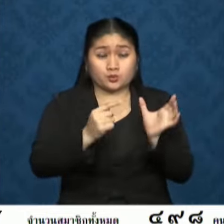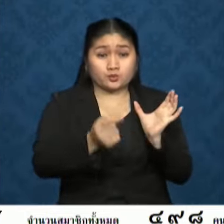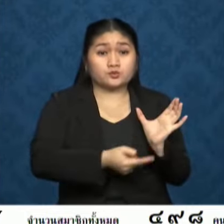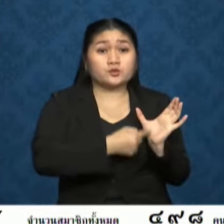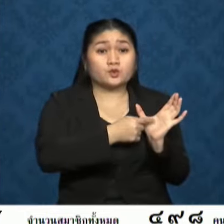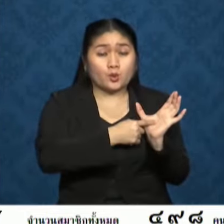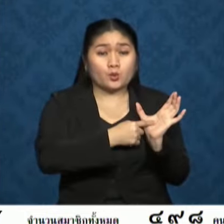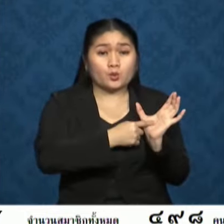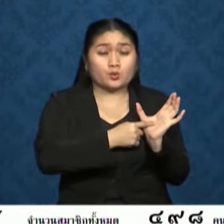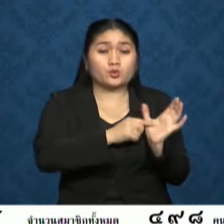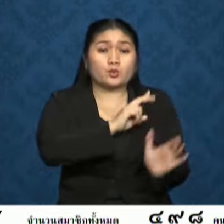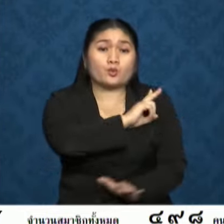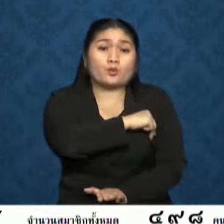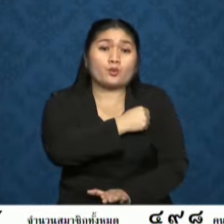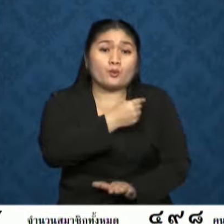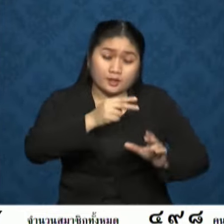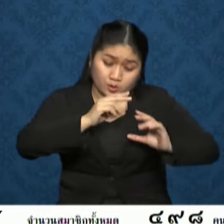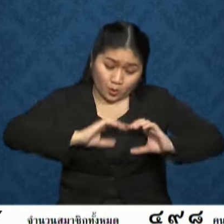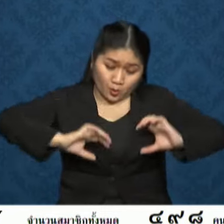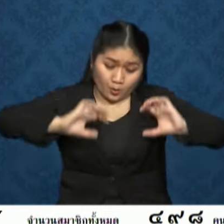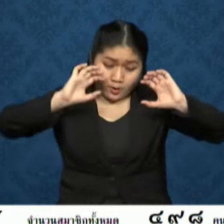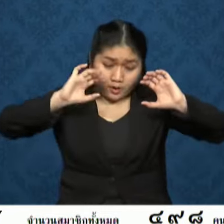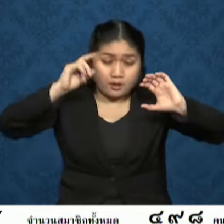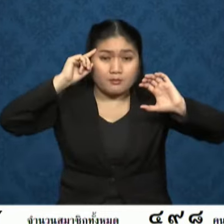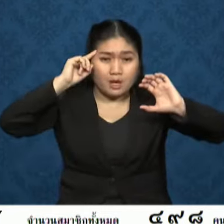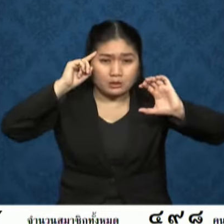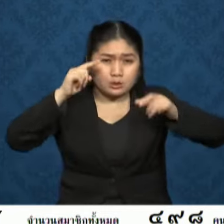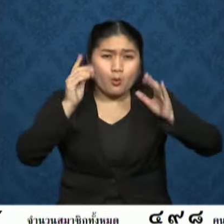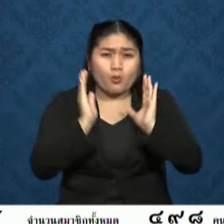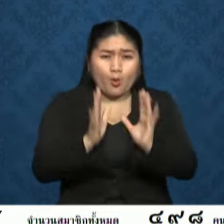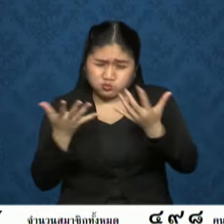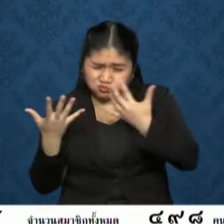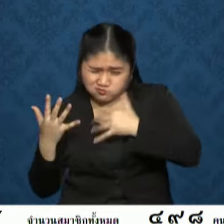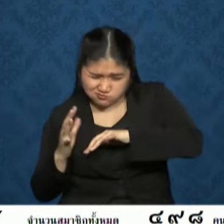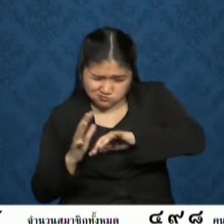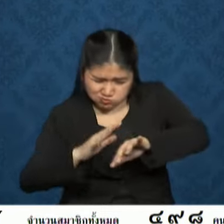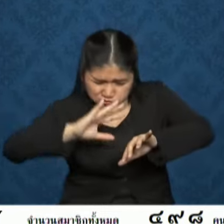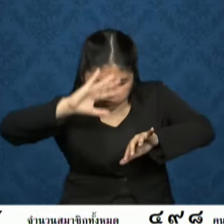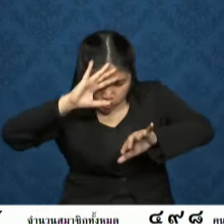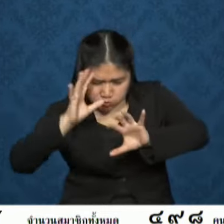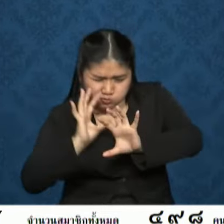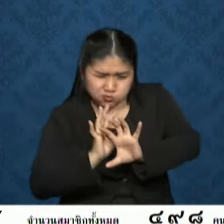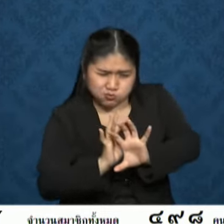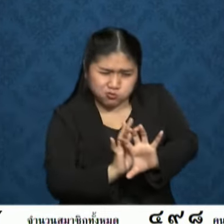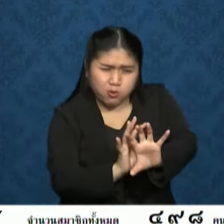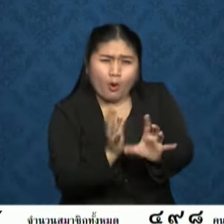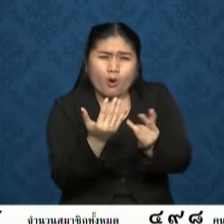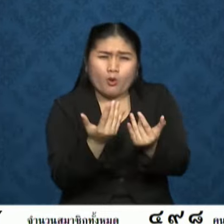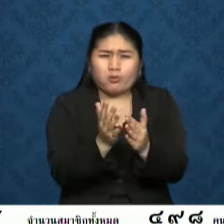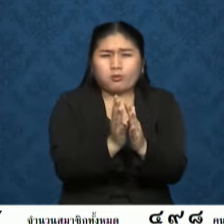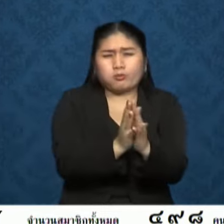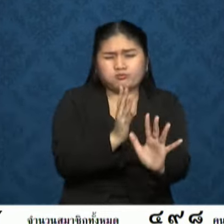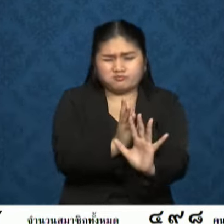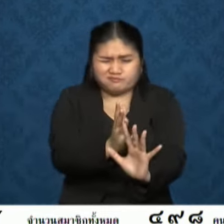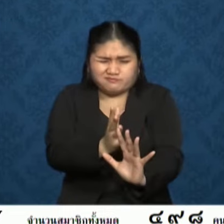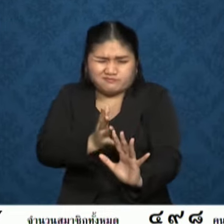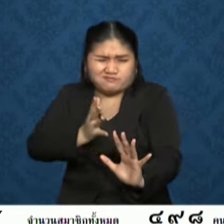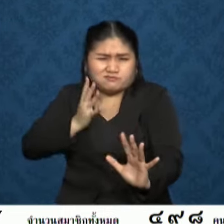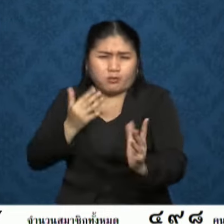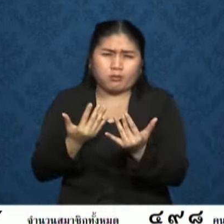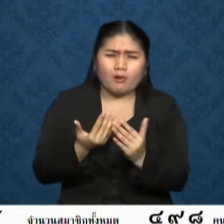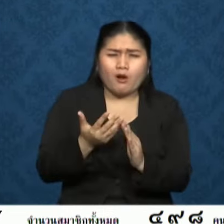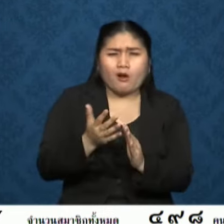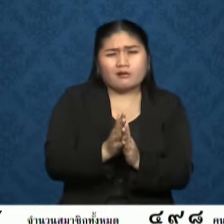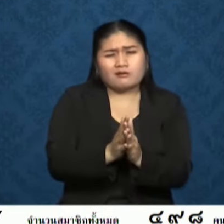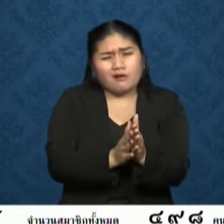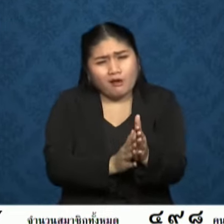ของรษที่มฟามแอรอัของผู้ใช้บริการเป็ต wär candlesมากต้รอควหชั่โมงทำใหผใช้บริการท